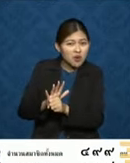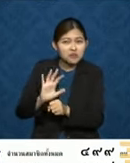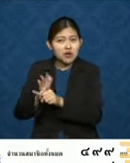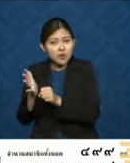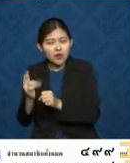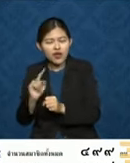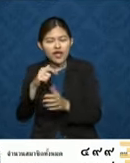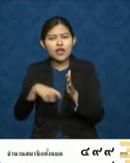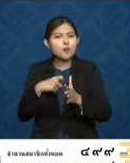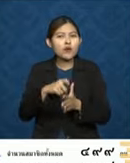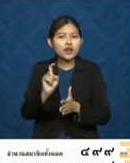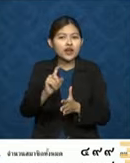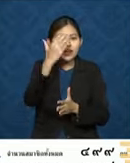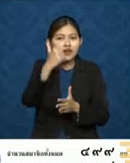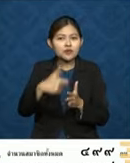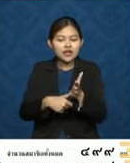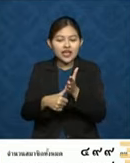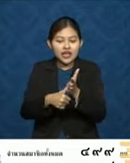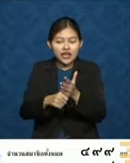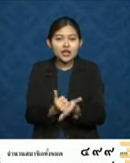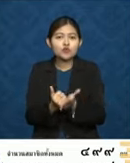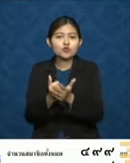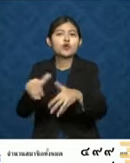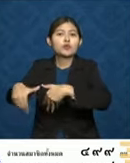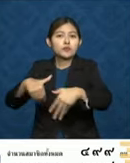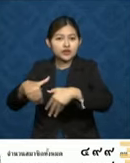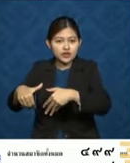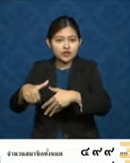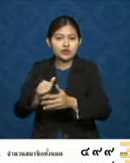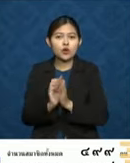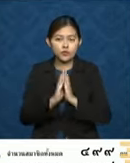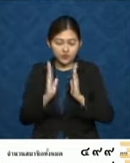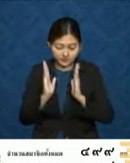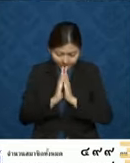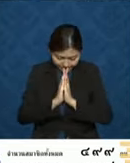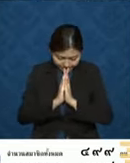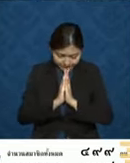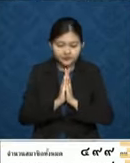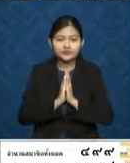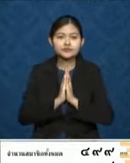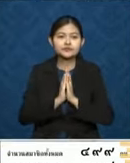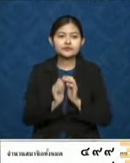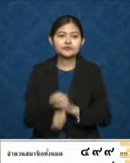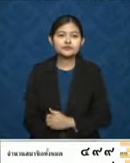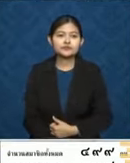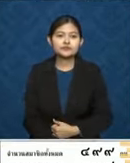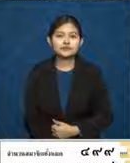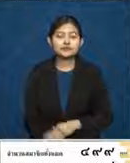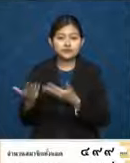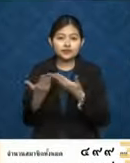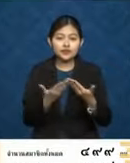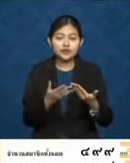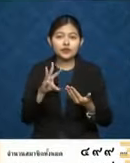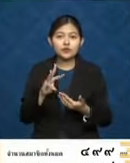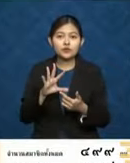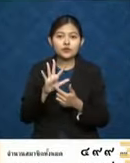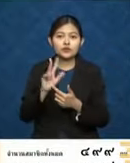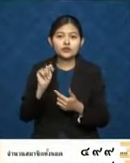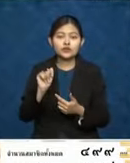ผลใดเพื่อแก้ไขปัญหาให้พี่น้องประชาชนได้อย่างทันท่วงทีนะครับขอบคุณครับขอบคุณครับเชิญท่านวุฒิพงษ์ทองเหลา